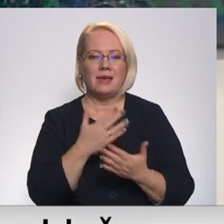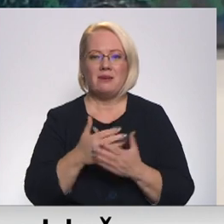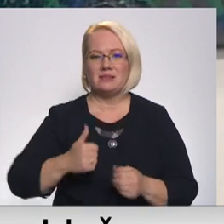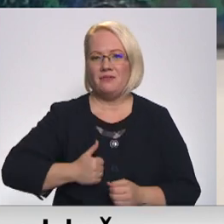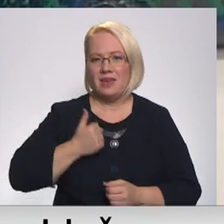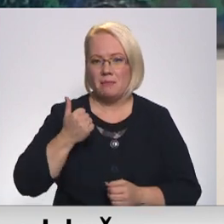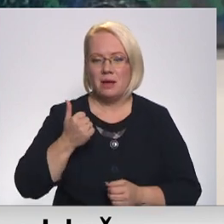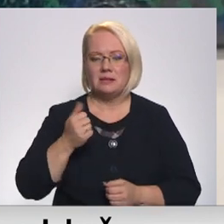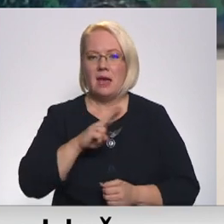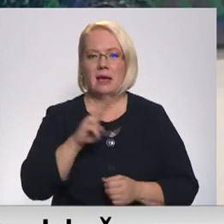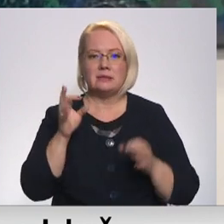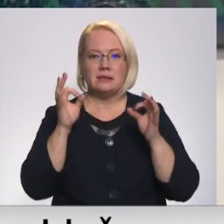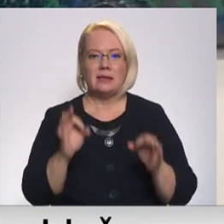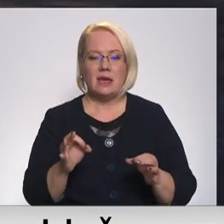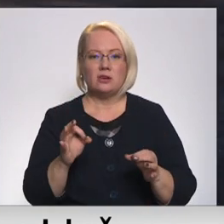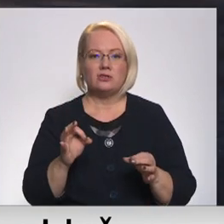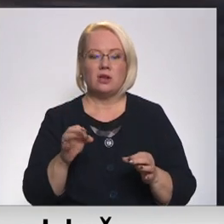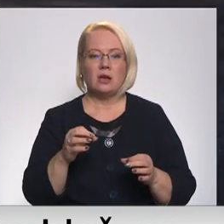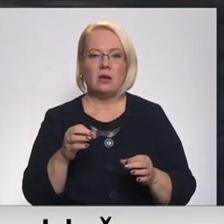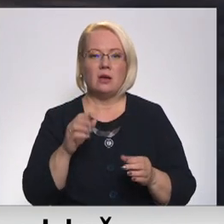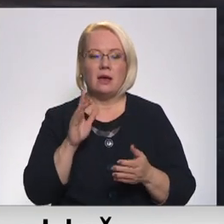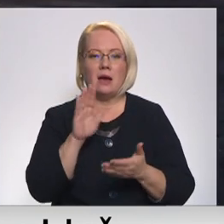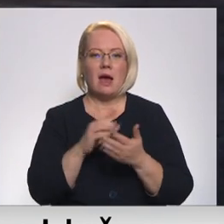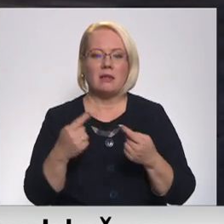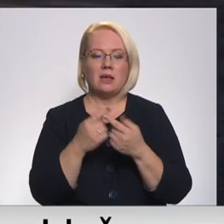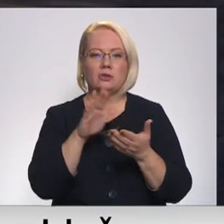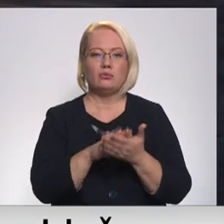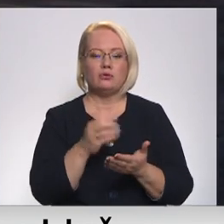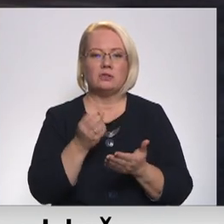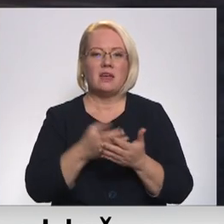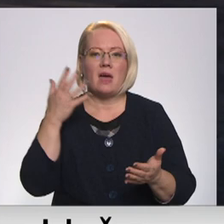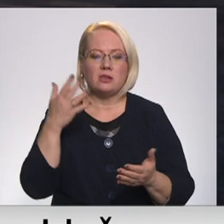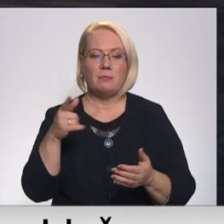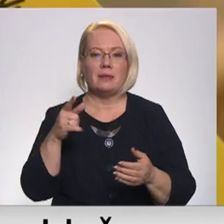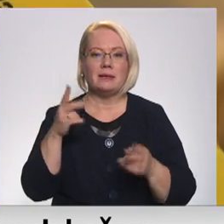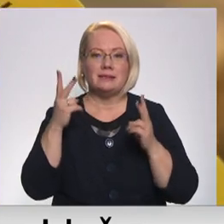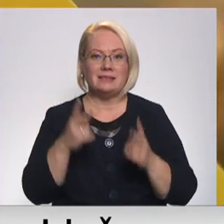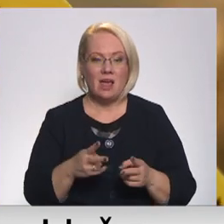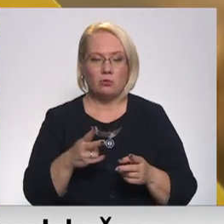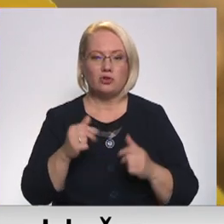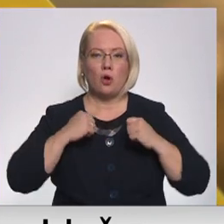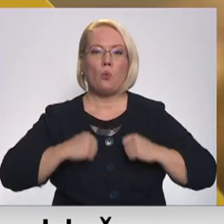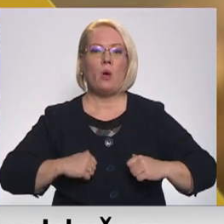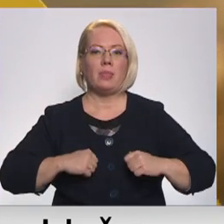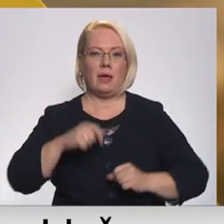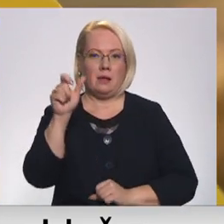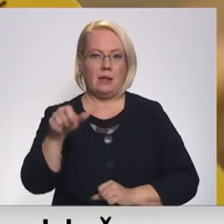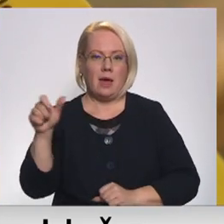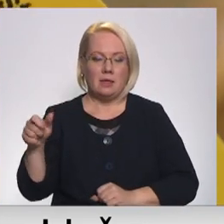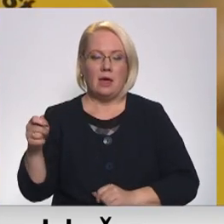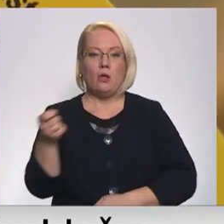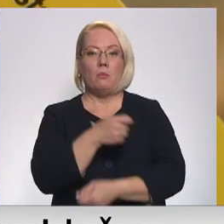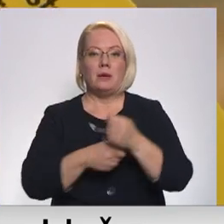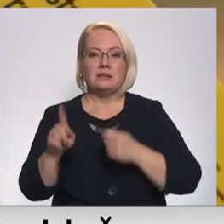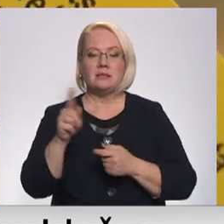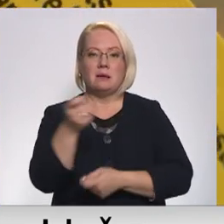nu, faktiski to pakalpojumu sadārdzinājumu. Cietušie ir godīgie klienti. Ja? Bet, nu, biznes ir biznes,